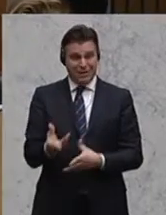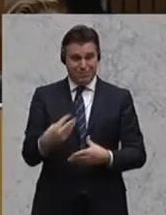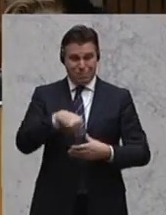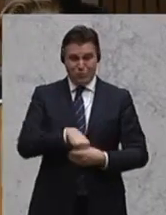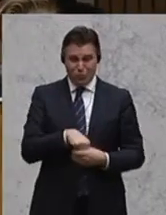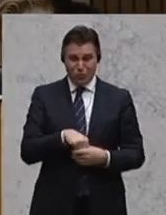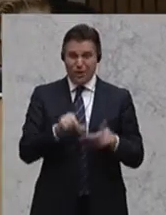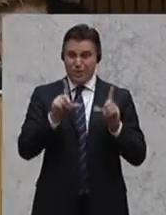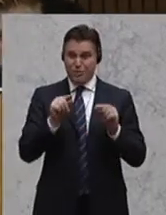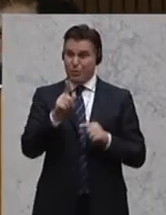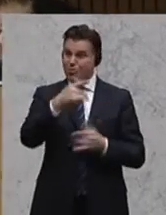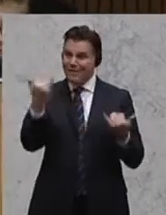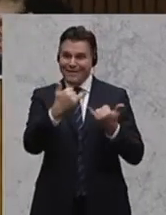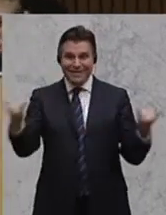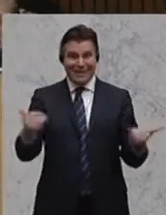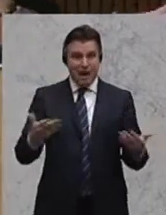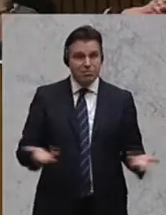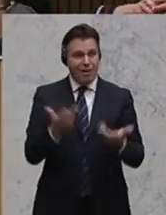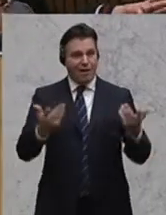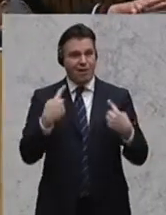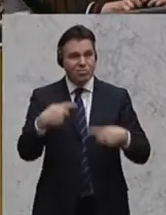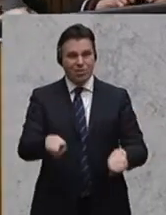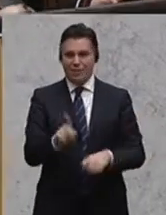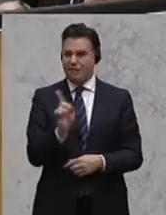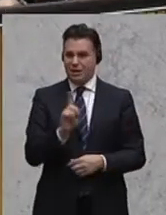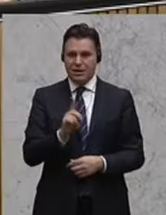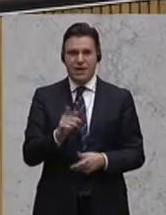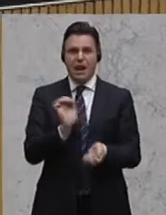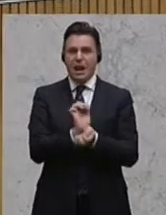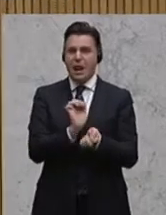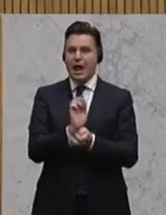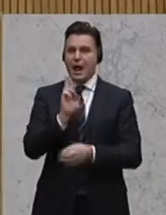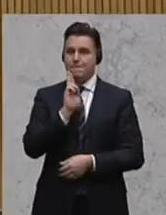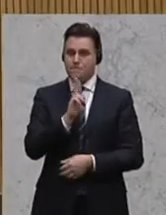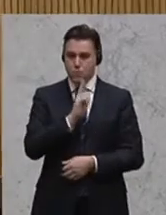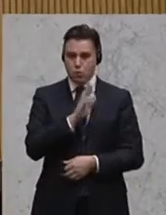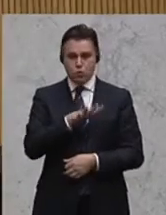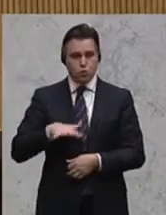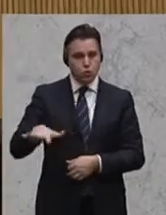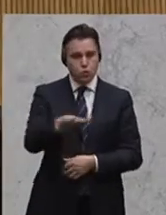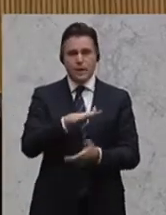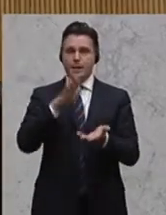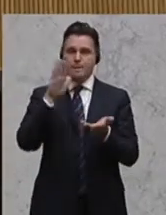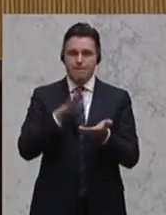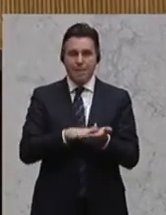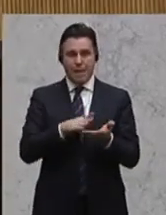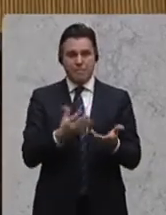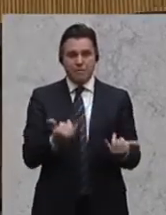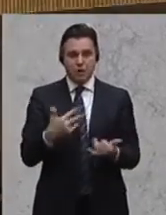zu einer Lifestyle-Methode werden darf. Es bleiben Leihmutterschaft und Social Egg Freezing weiterhin